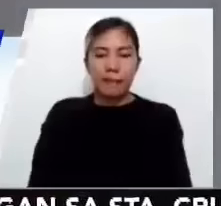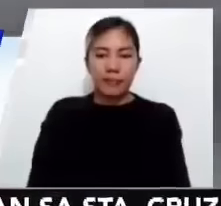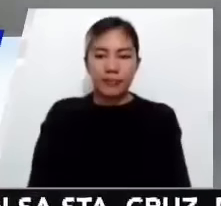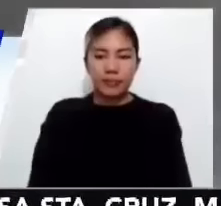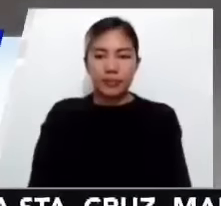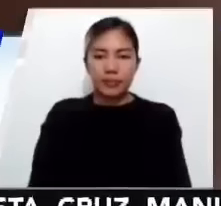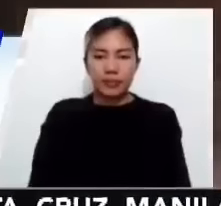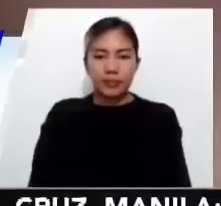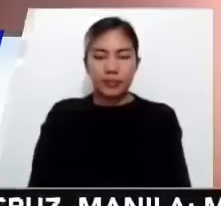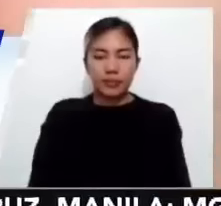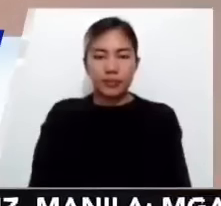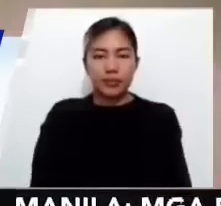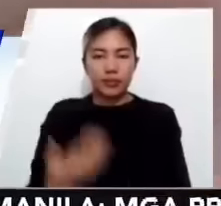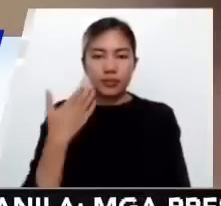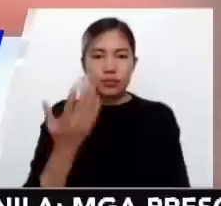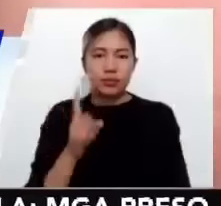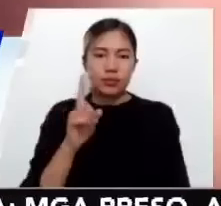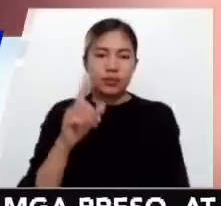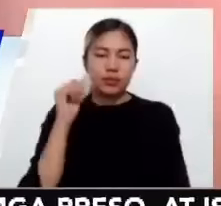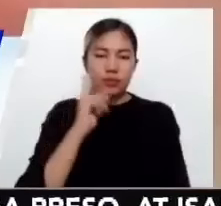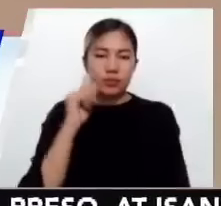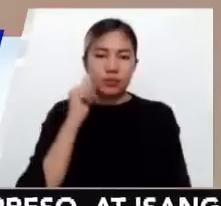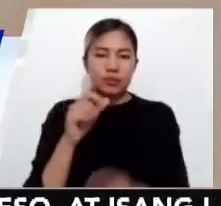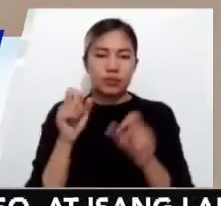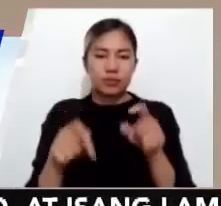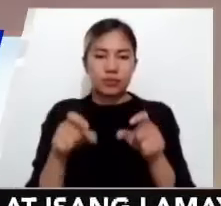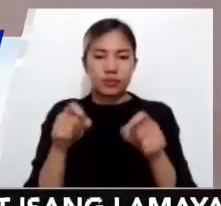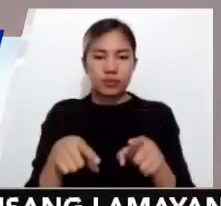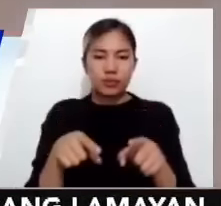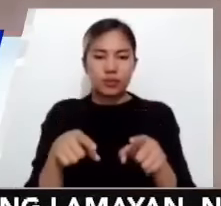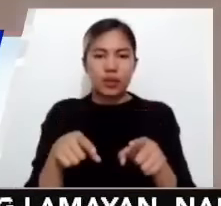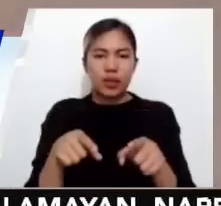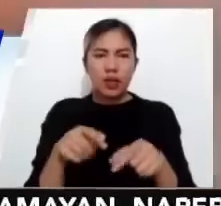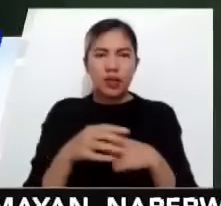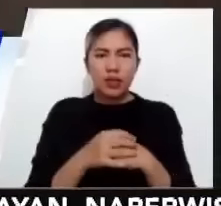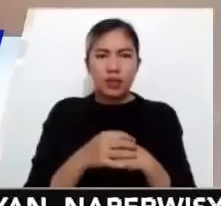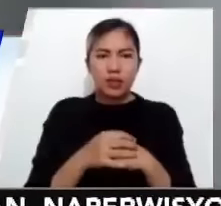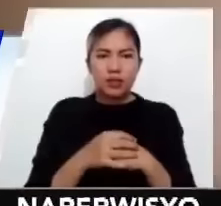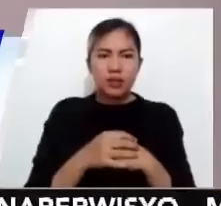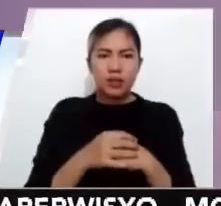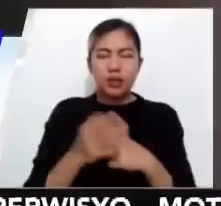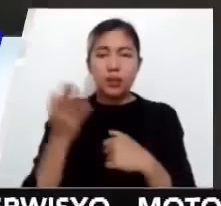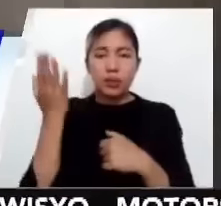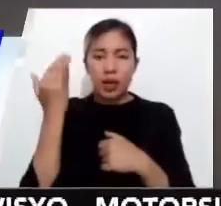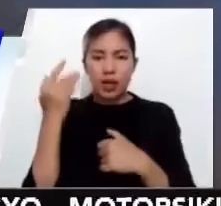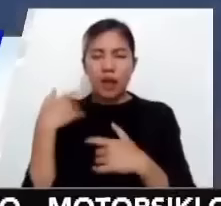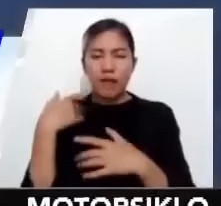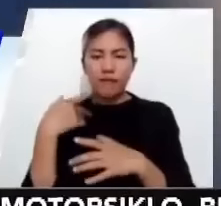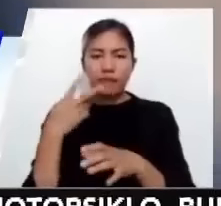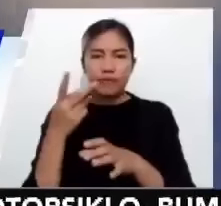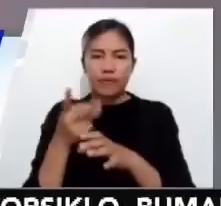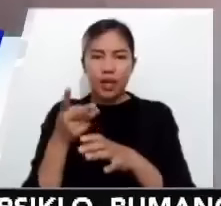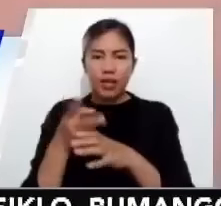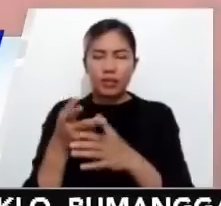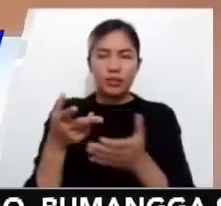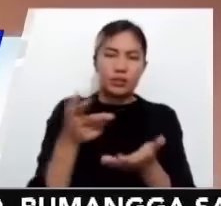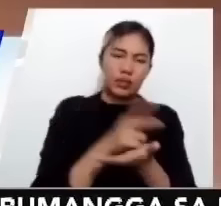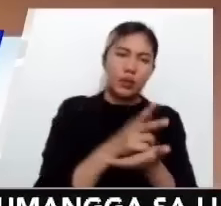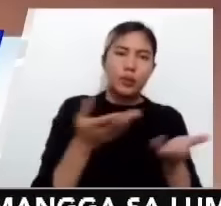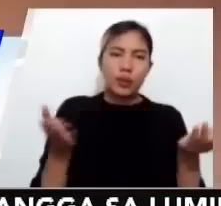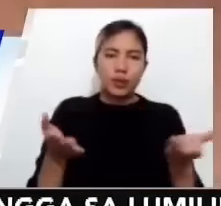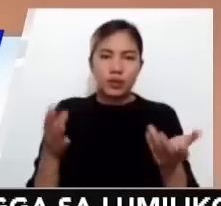Patay ang isang babaeng nagtitinda ng balot matapos madaganan ng isang wing van sa pantalan ng San Remigio, Cebu. Ayon